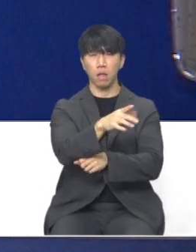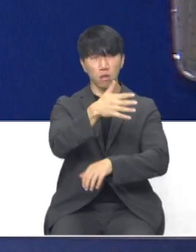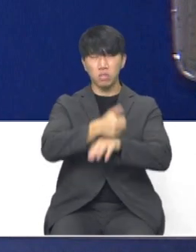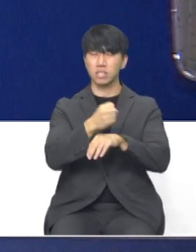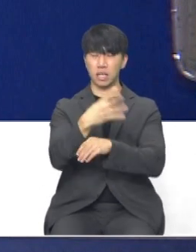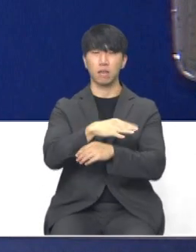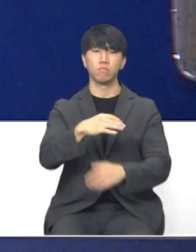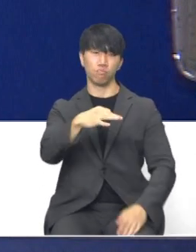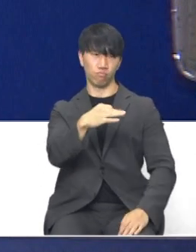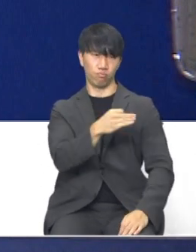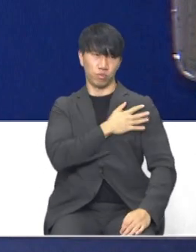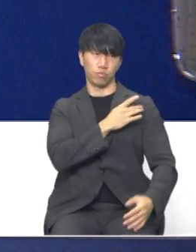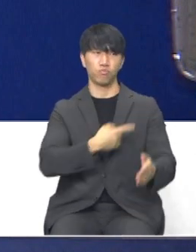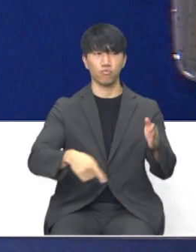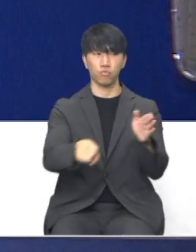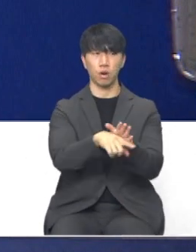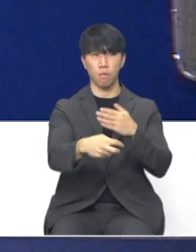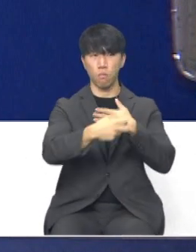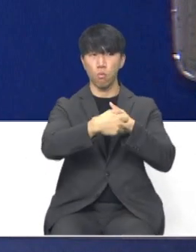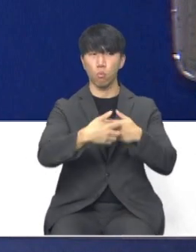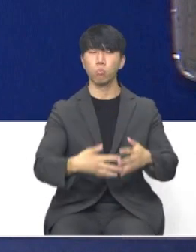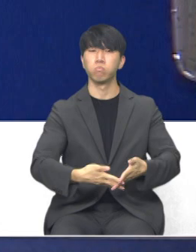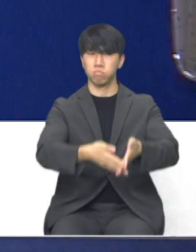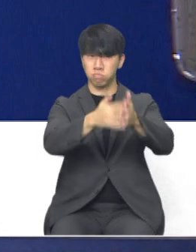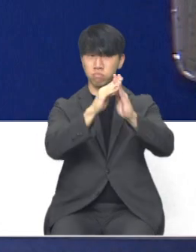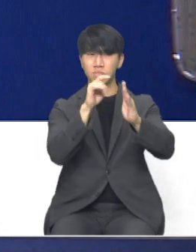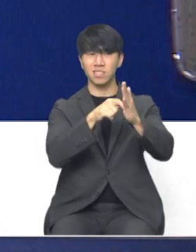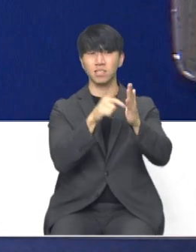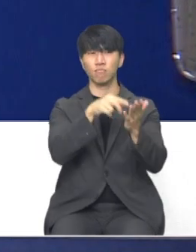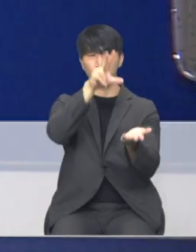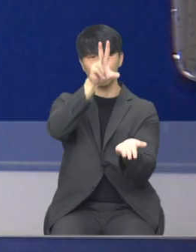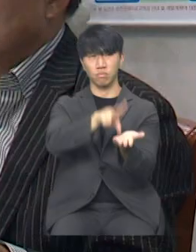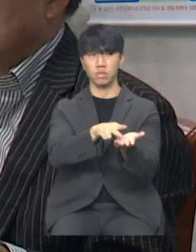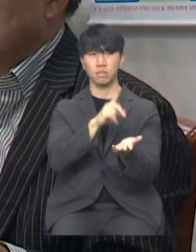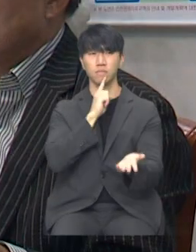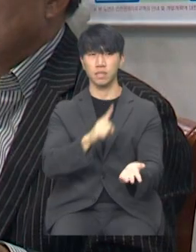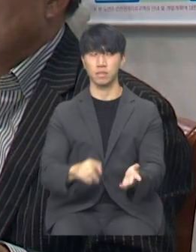그야말로 이제 부자들을 위한 병원을 유치하는 것이 좀 문제라고 좀 보여지고요.